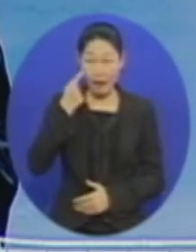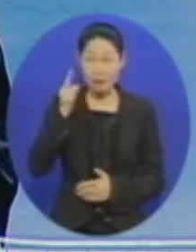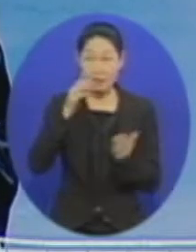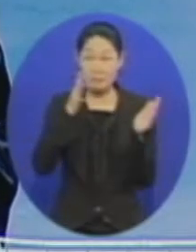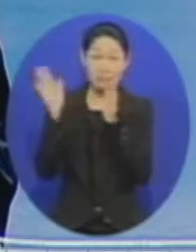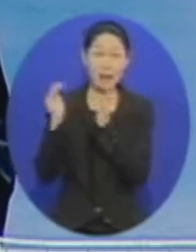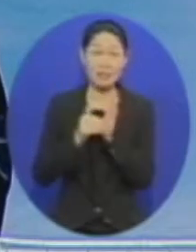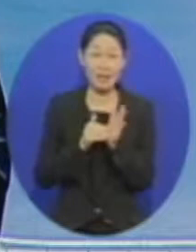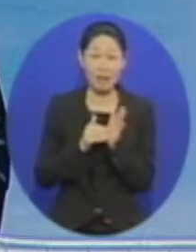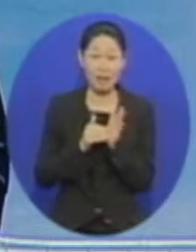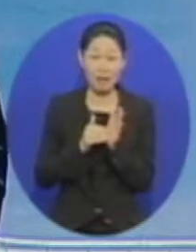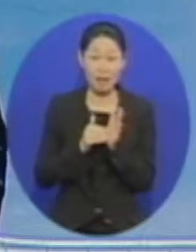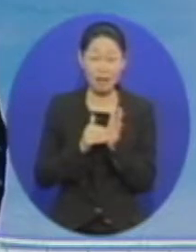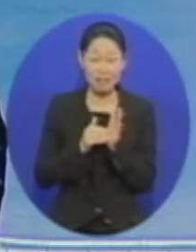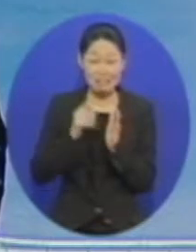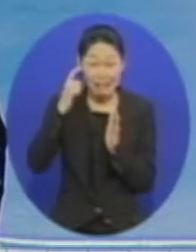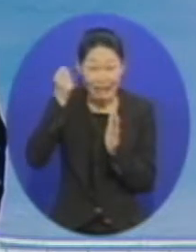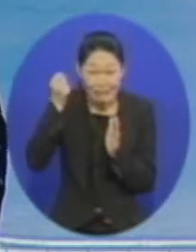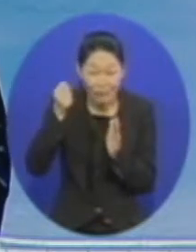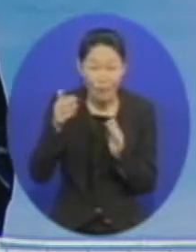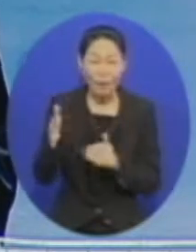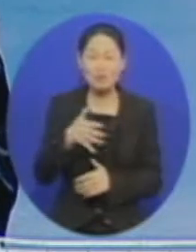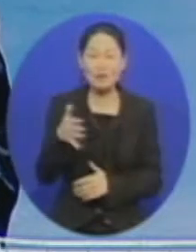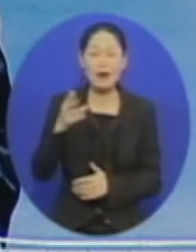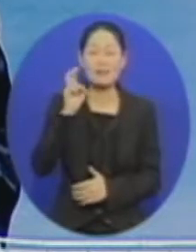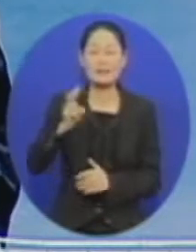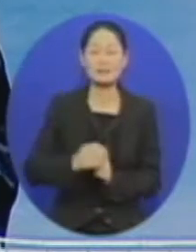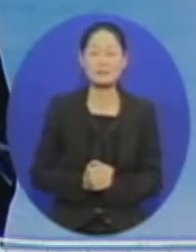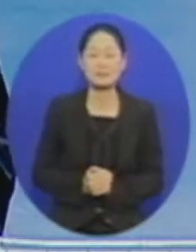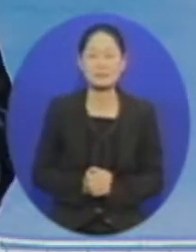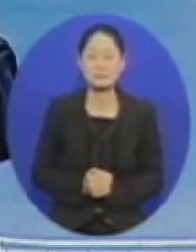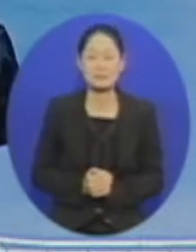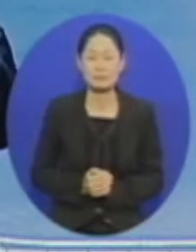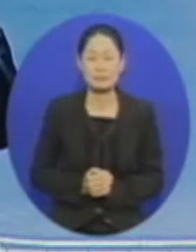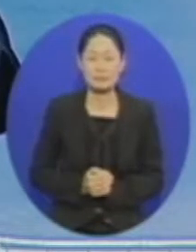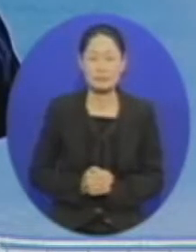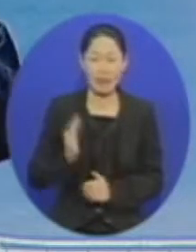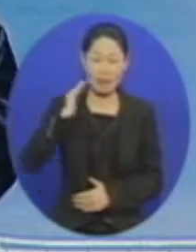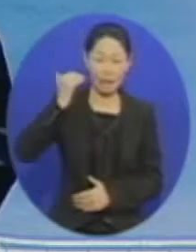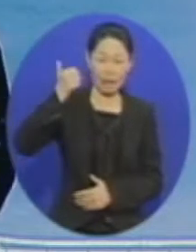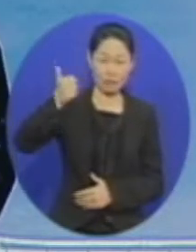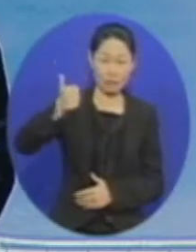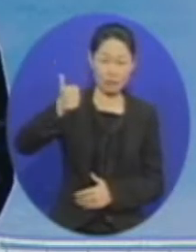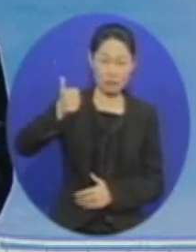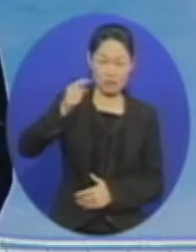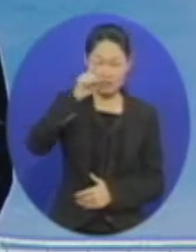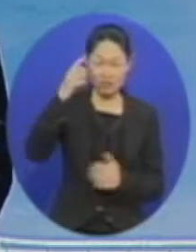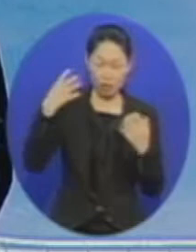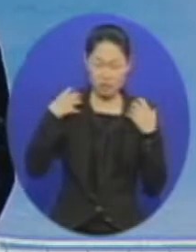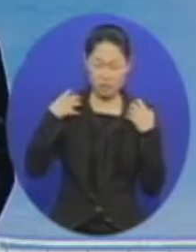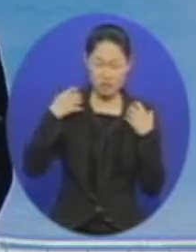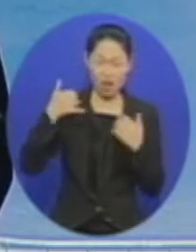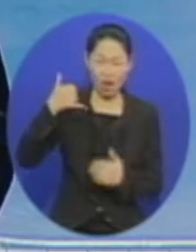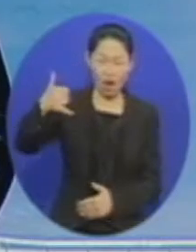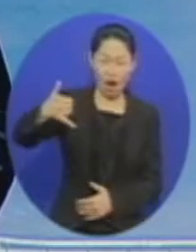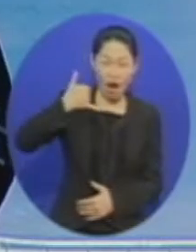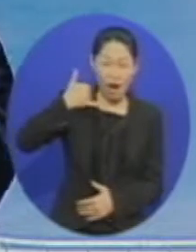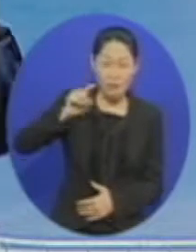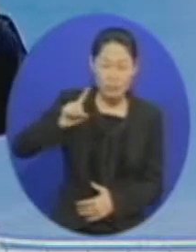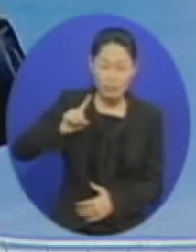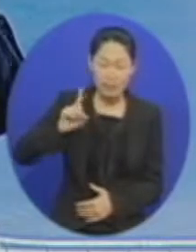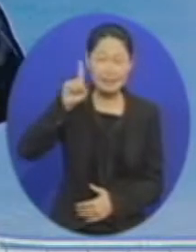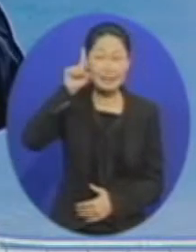지났네 이런 사람 없을겁니다 그죠 대통령께서 청와대에서 연락이 오기를 내일